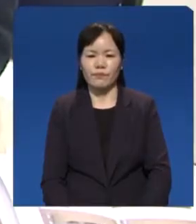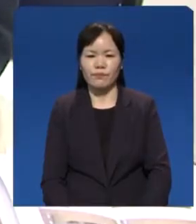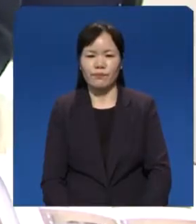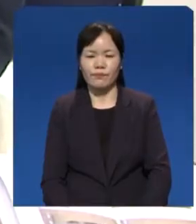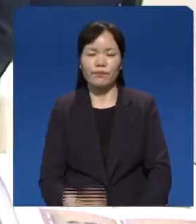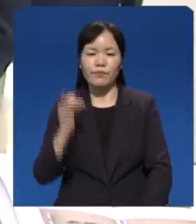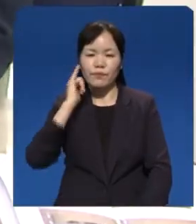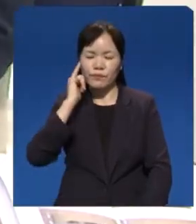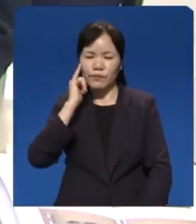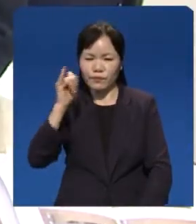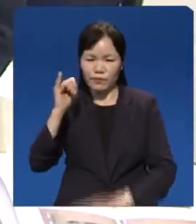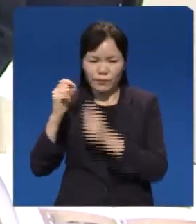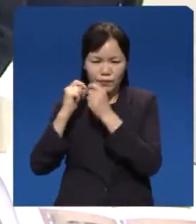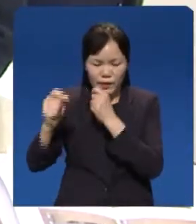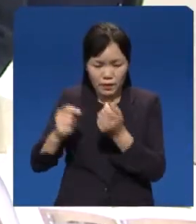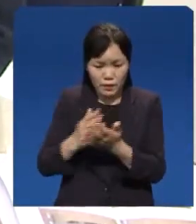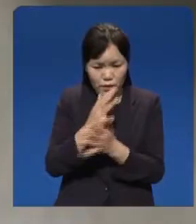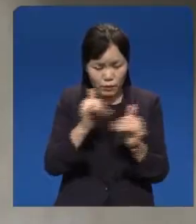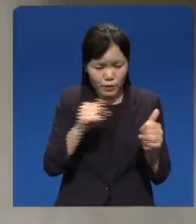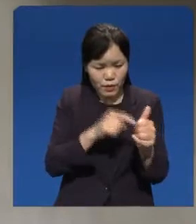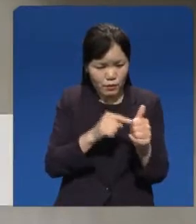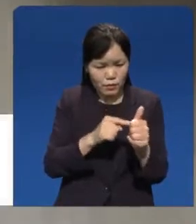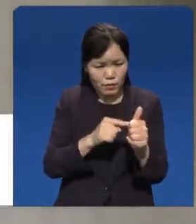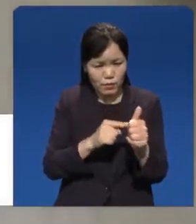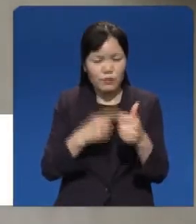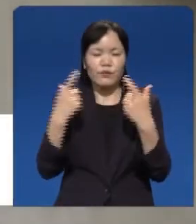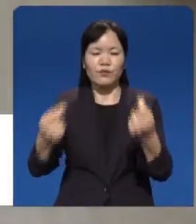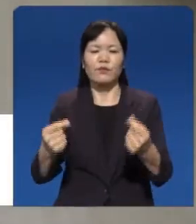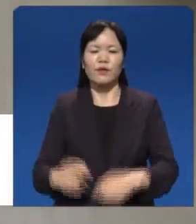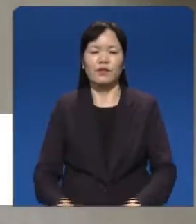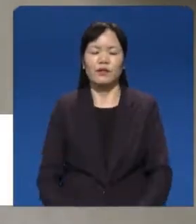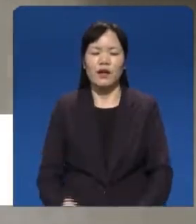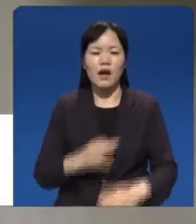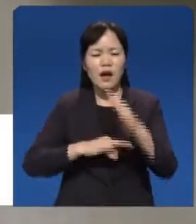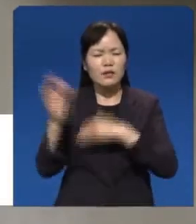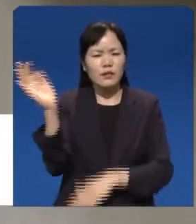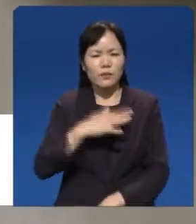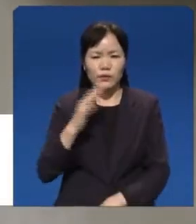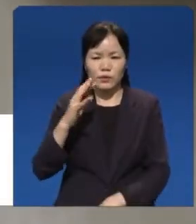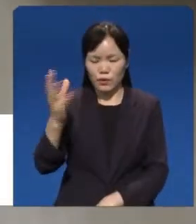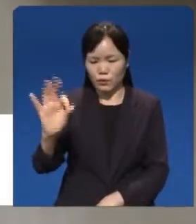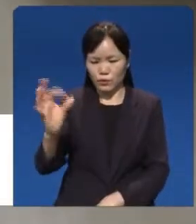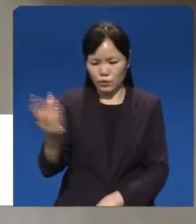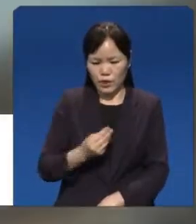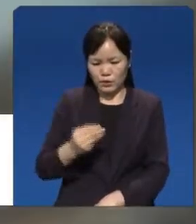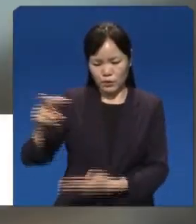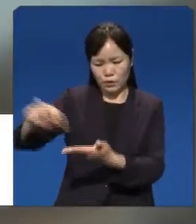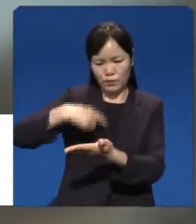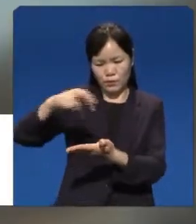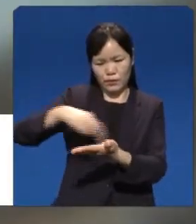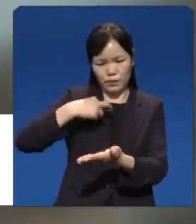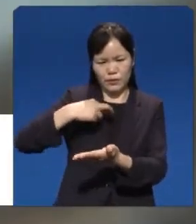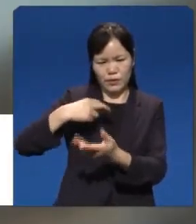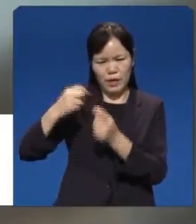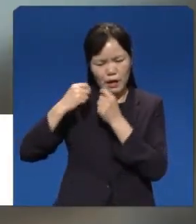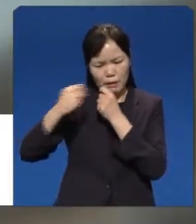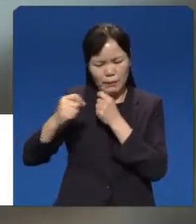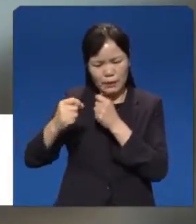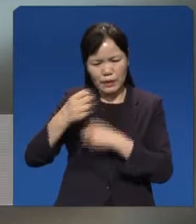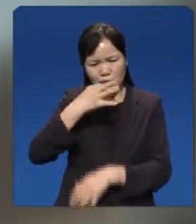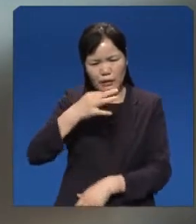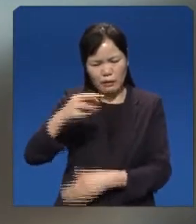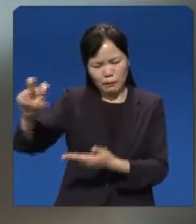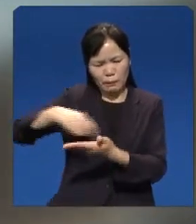보이스피싱 전문가 전화도 예외일 수 없습니다 아침부터 대출 안내 문자가 오고 대출 믿기 음성도 무작위로